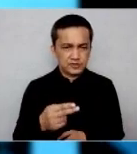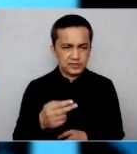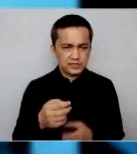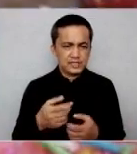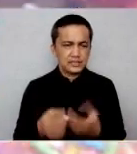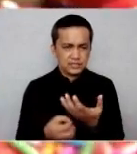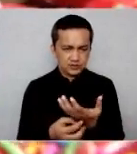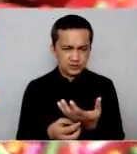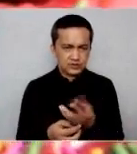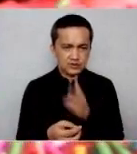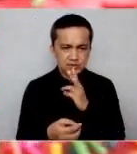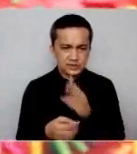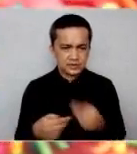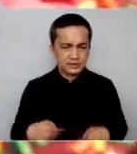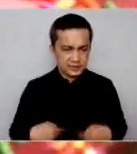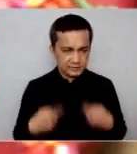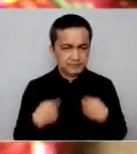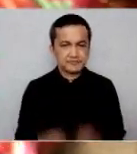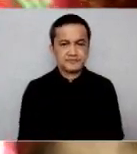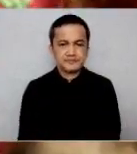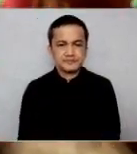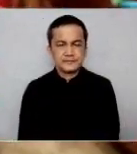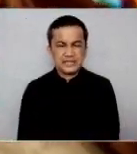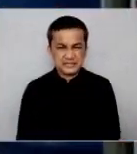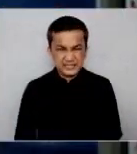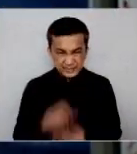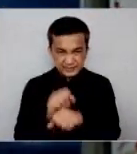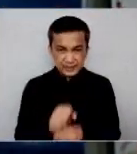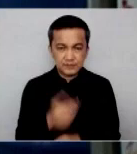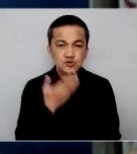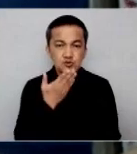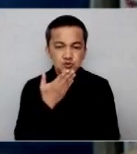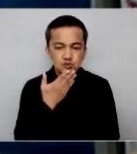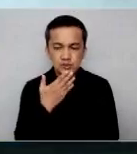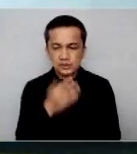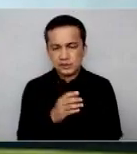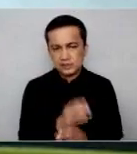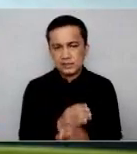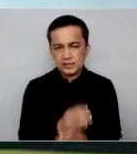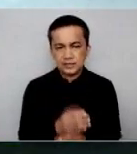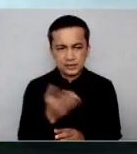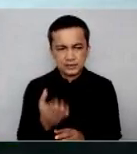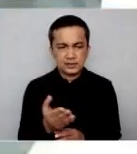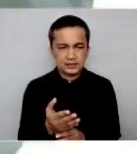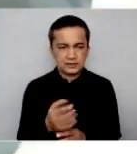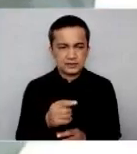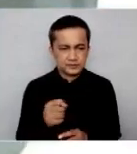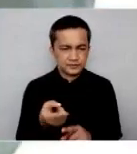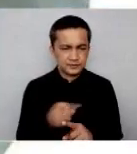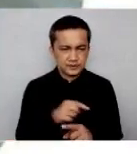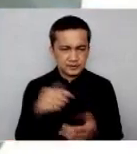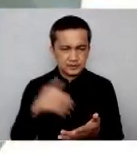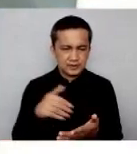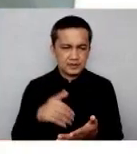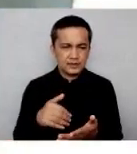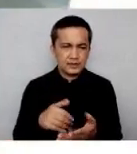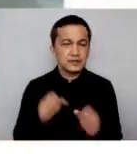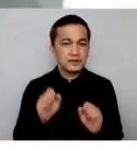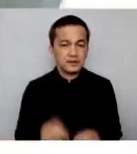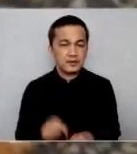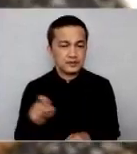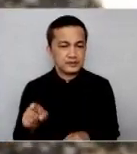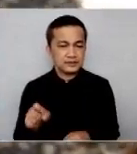mas healthy. At sa mga mahihilig sa matatamis, nako, ingat-ingat po dahil base sa mga pag-aaral, maaari din